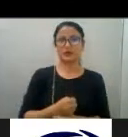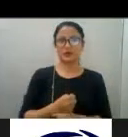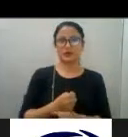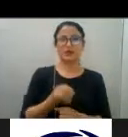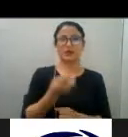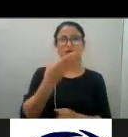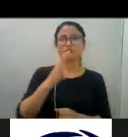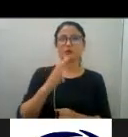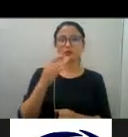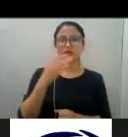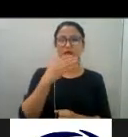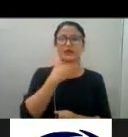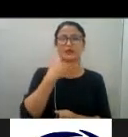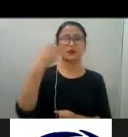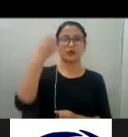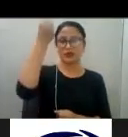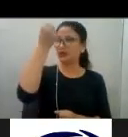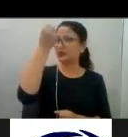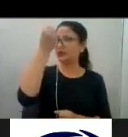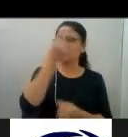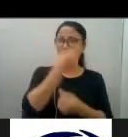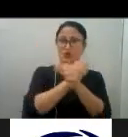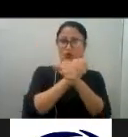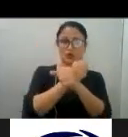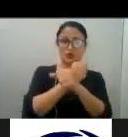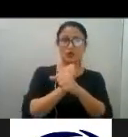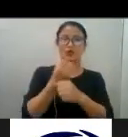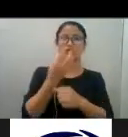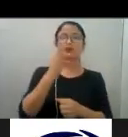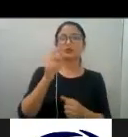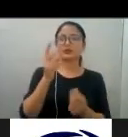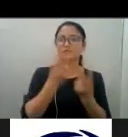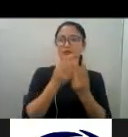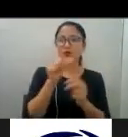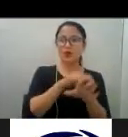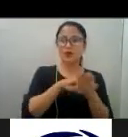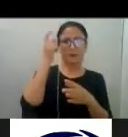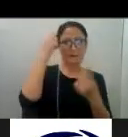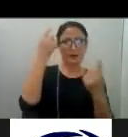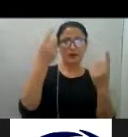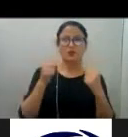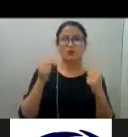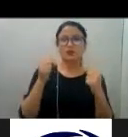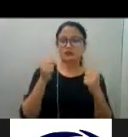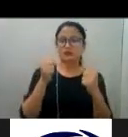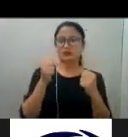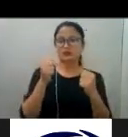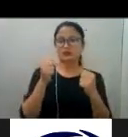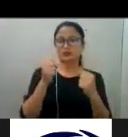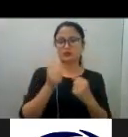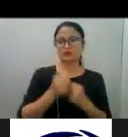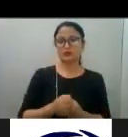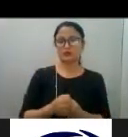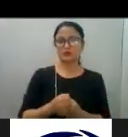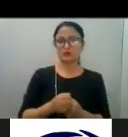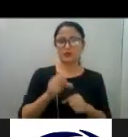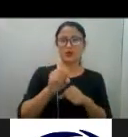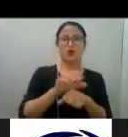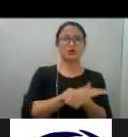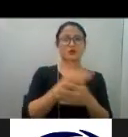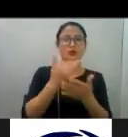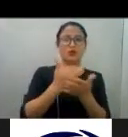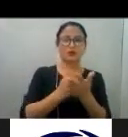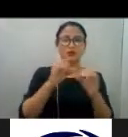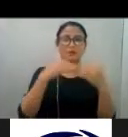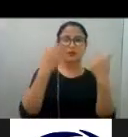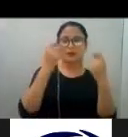हुन्छ आत्महत्याको रिस्क चाहिँ कतिको हुन्छ र त्यसले चाहिँ उहाँहरूको मानसिक स्वास्थ्य समग्र मानसिक स्वास्थ्यको असरलाई चाहिँ कसरी प्रभाव